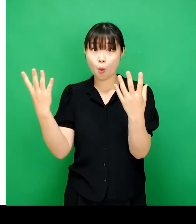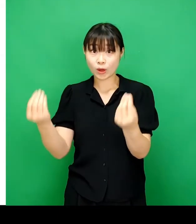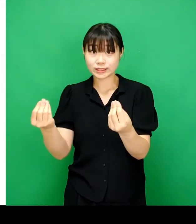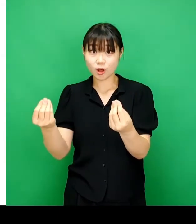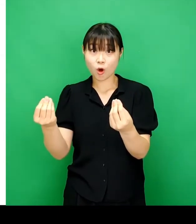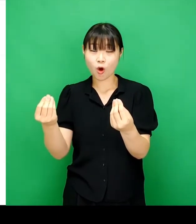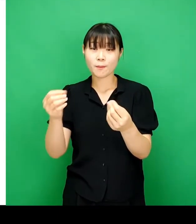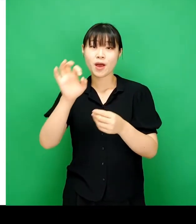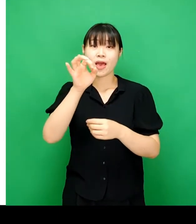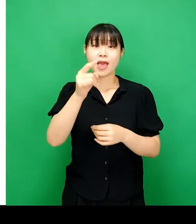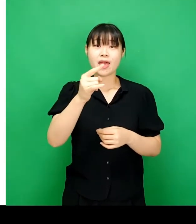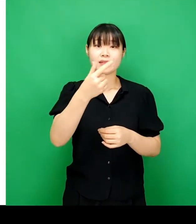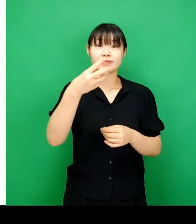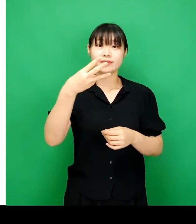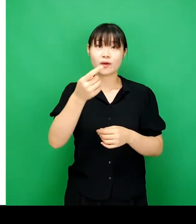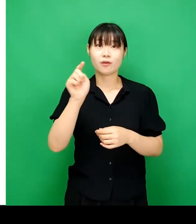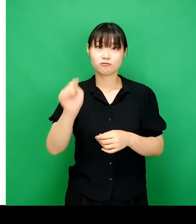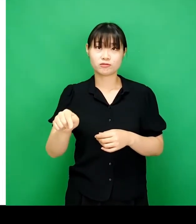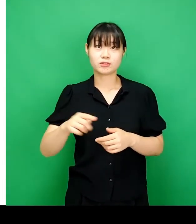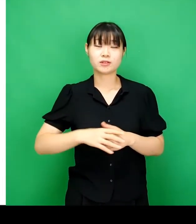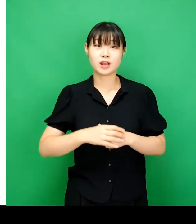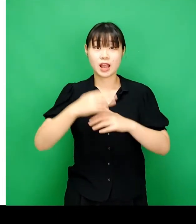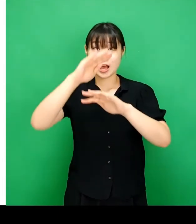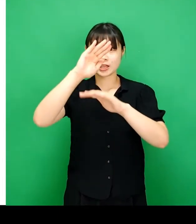주소가 완성되면 엔터키를 누릅니다.